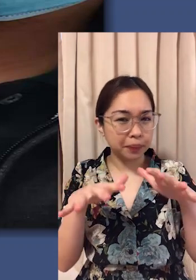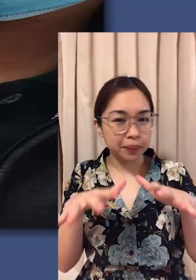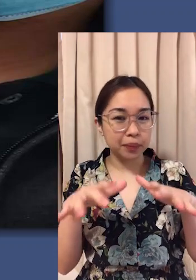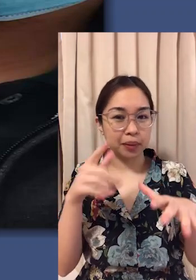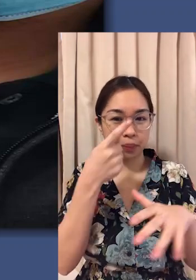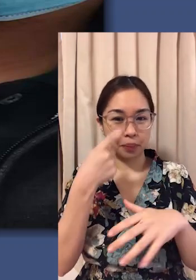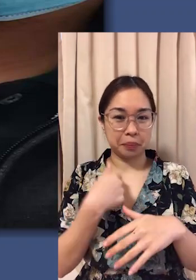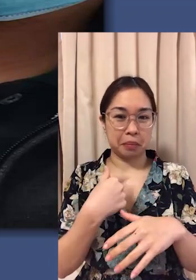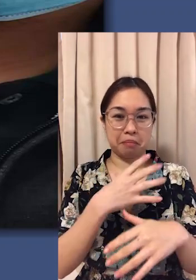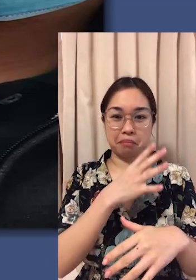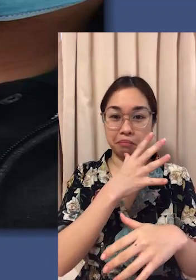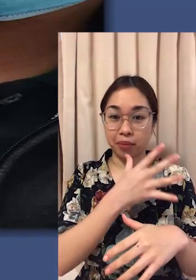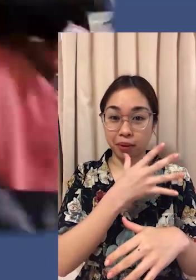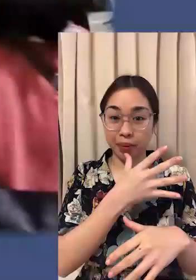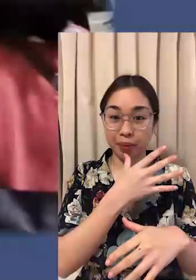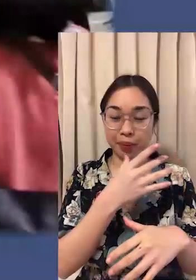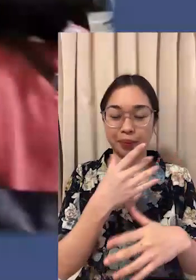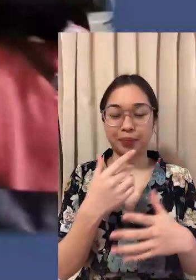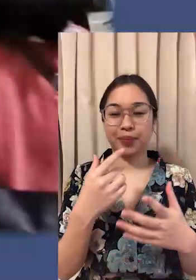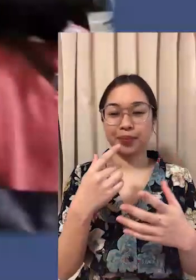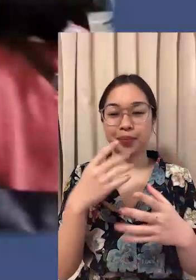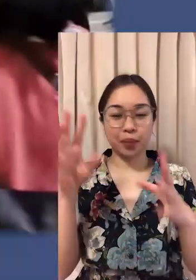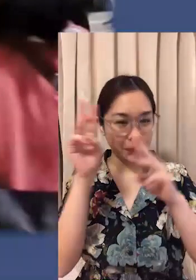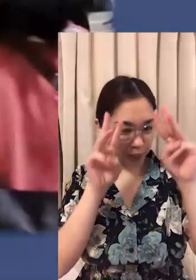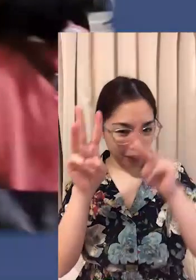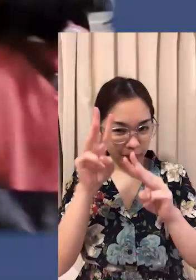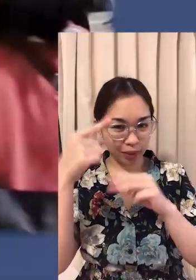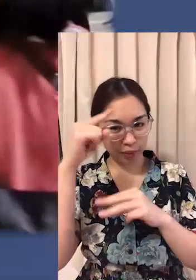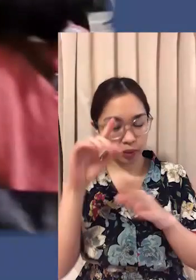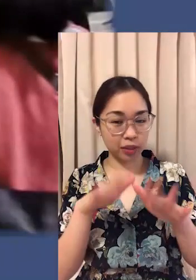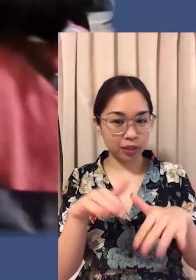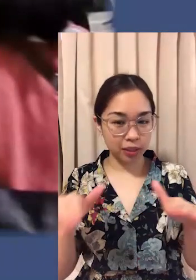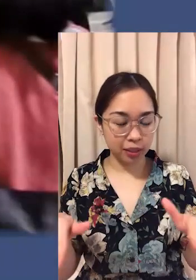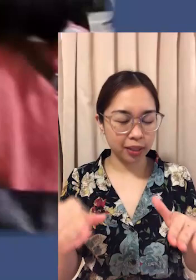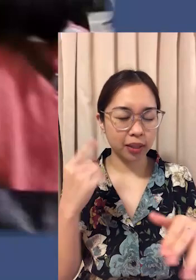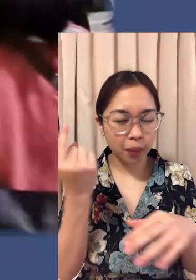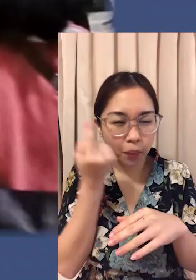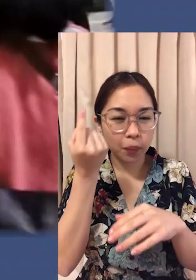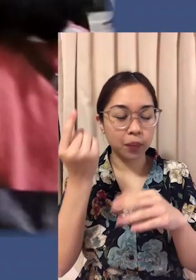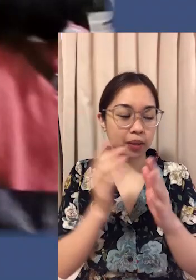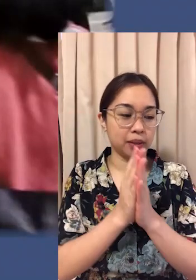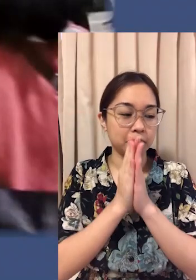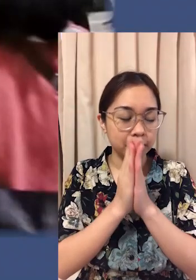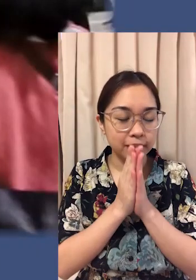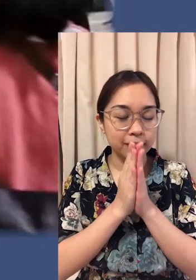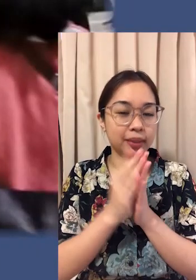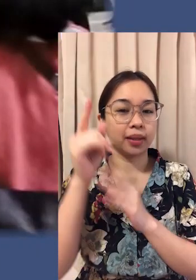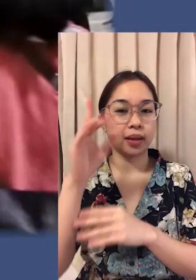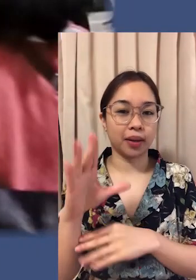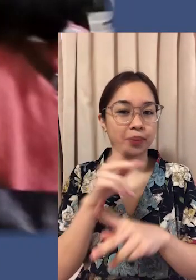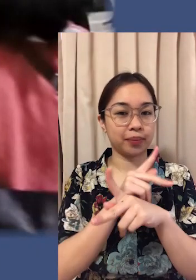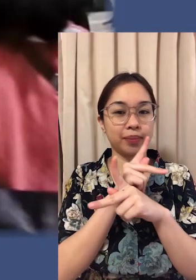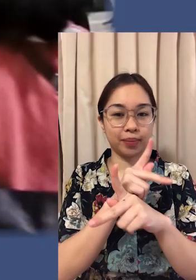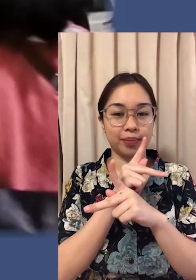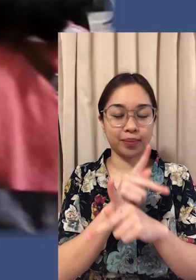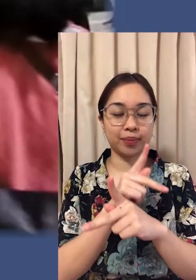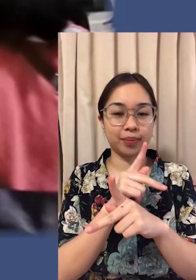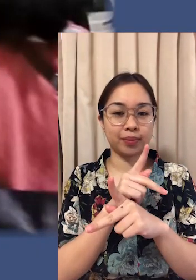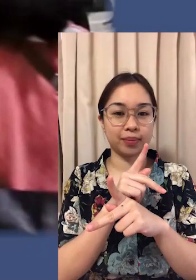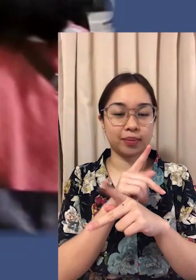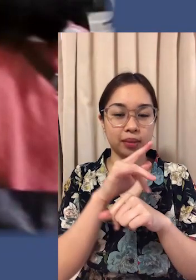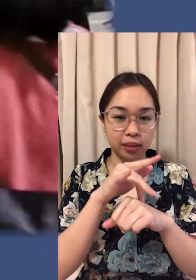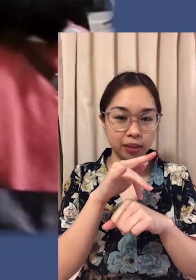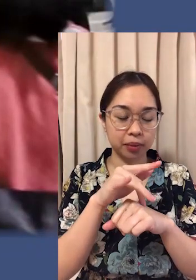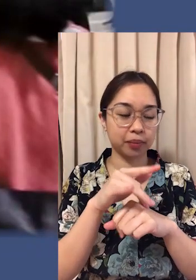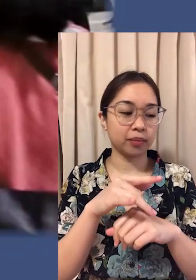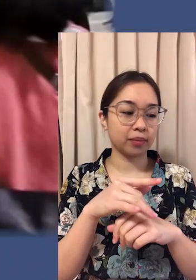po talaga ako bilang isang nanay para sa kaligtasan ng aking mga anak. Dasal ng dasal po kami na sila iingatan po,